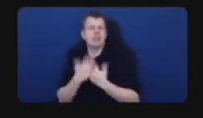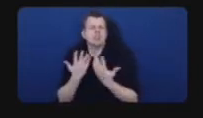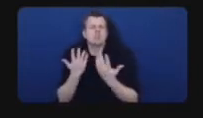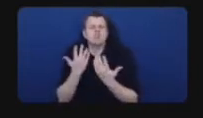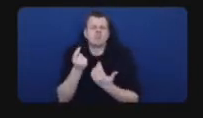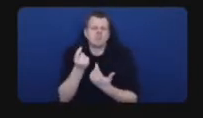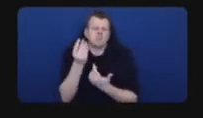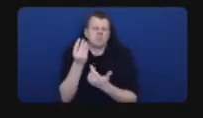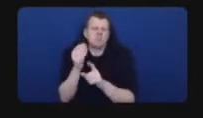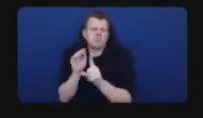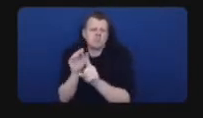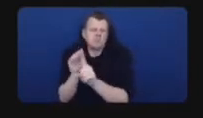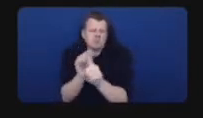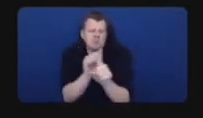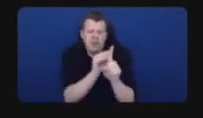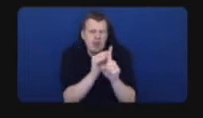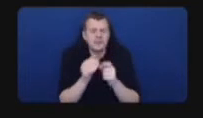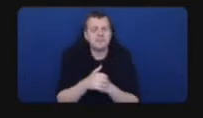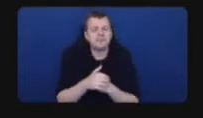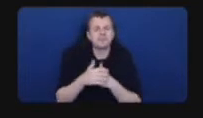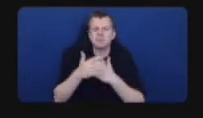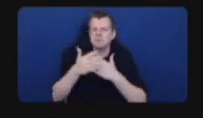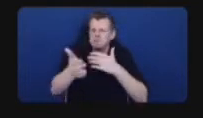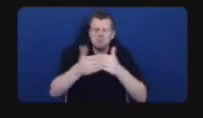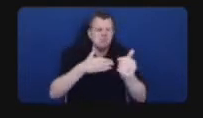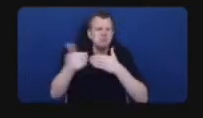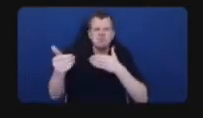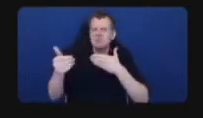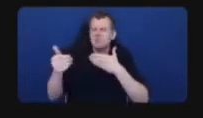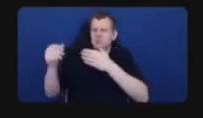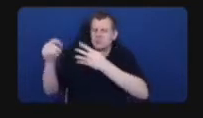么。好，接下来就是提醒一下，